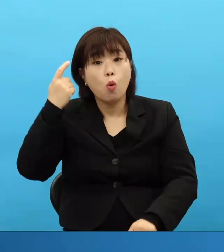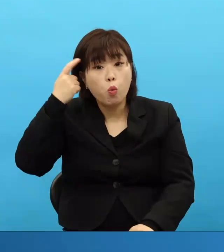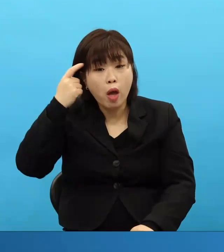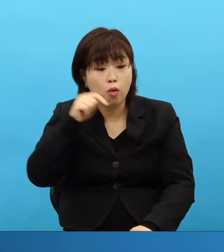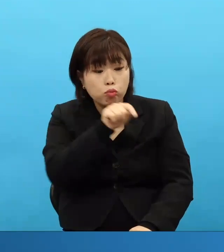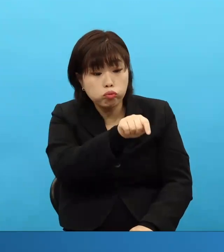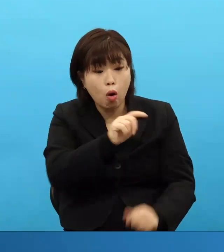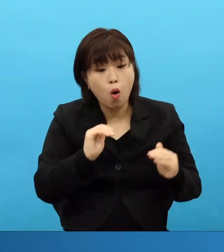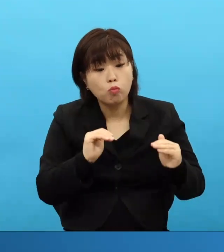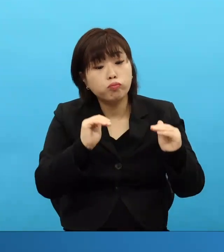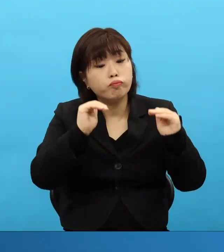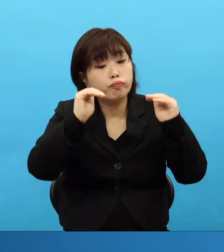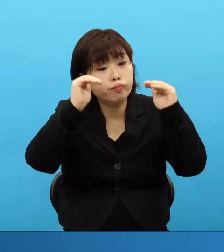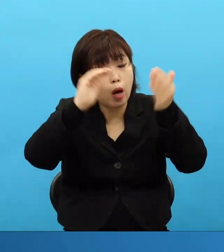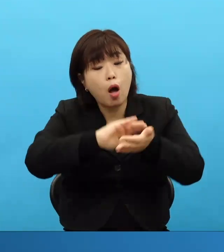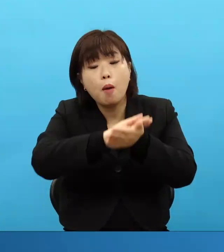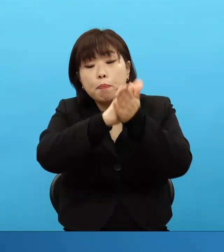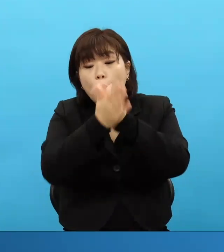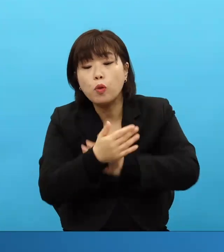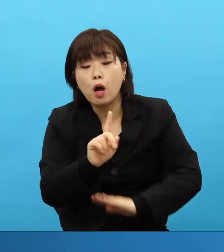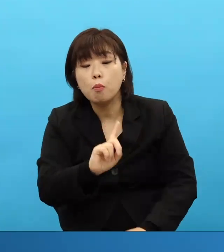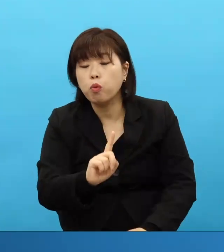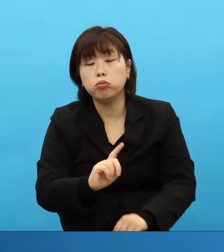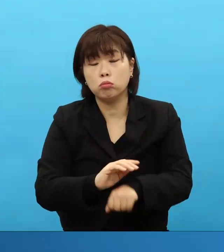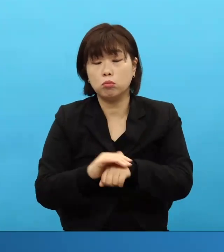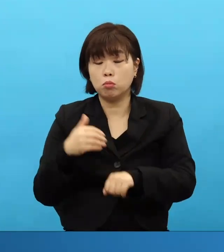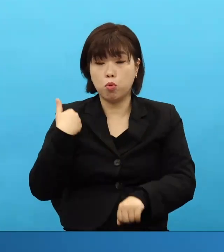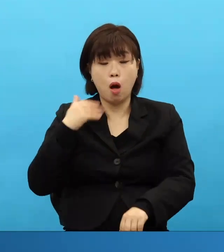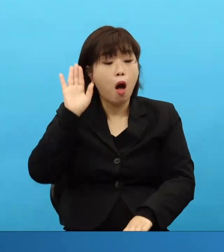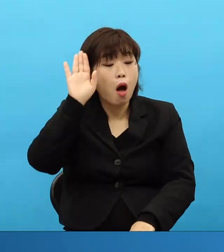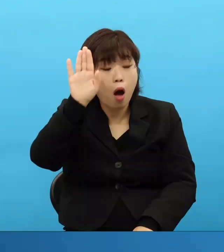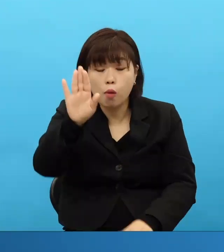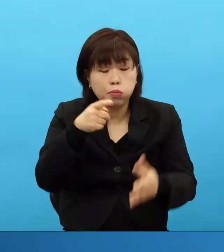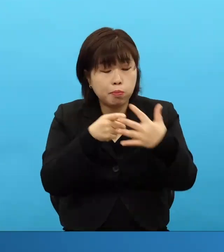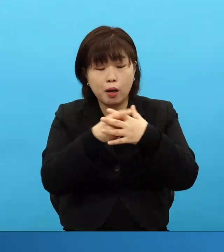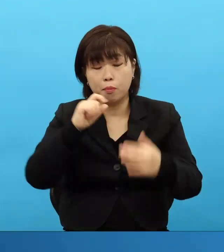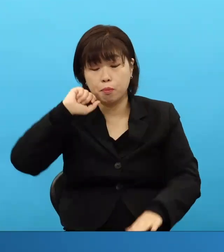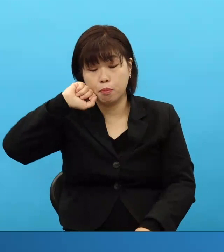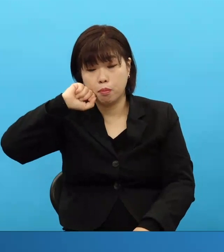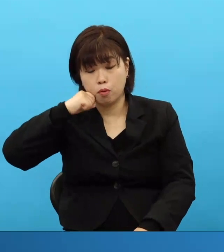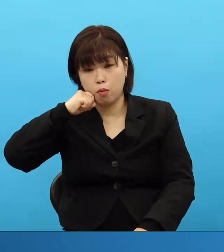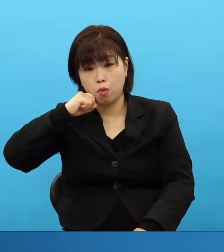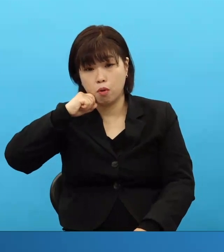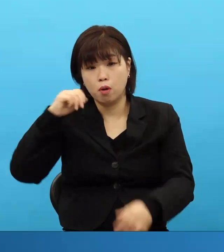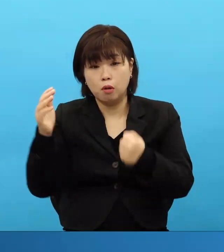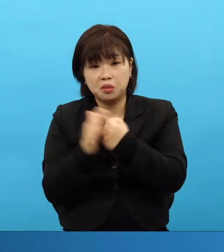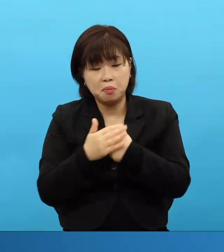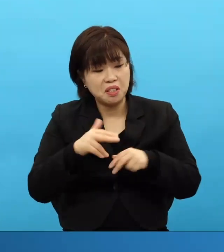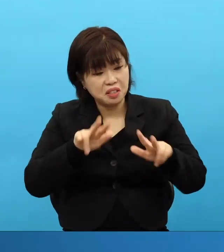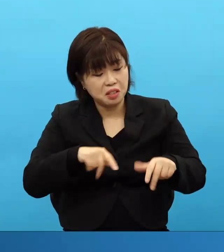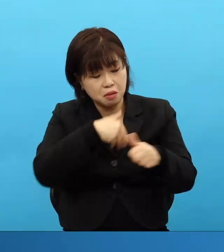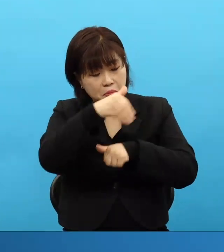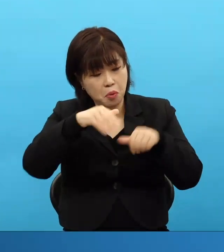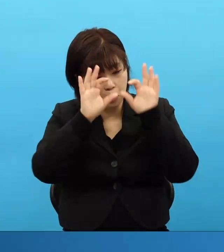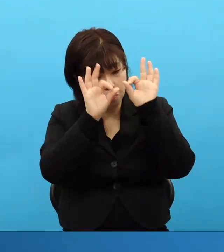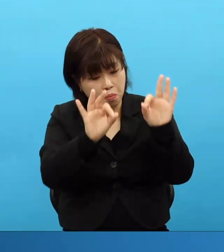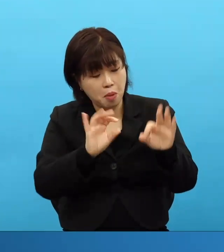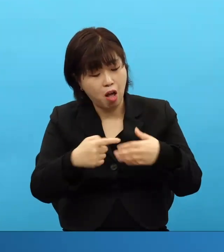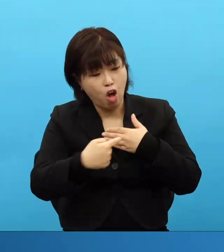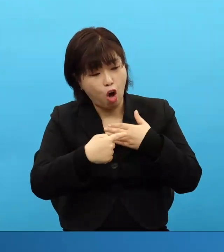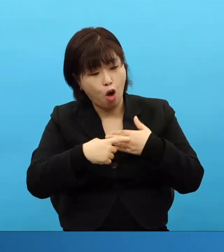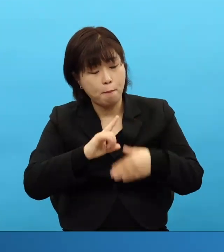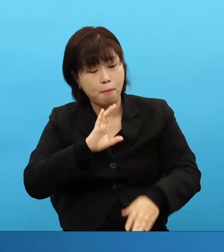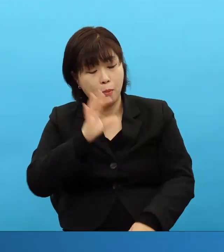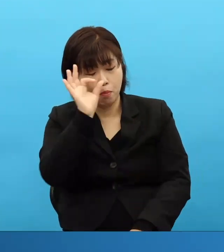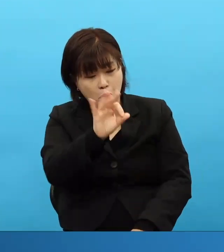어떻게 변할지 몰라. And even the sinner sitting in prison, we don't know how that person will change. 이 뒤에 엄청난 일 벌어졌어요. Amazing things took place